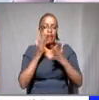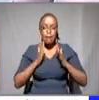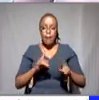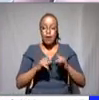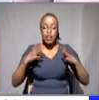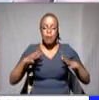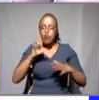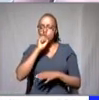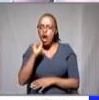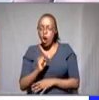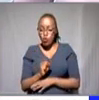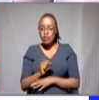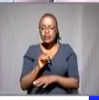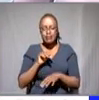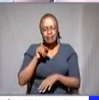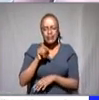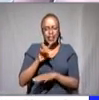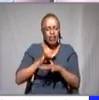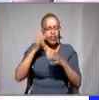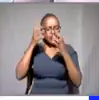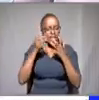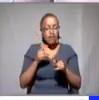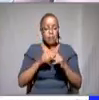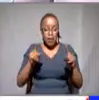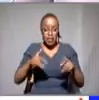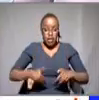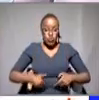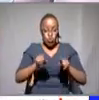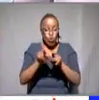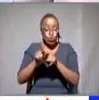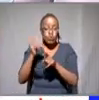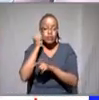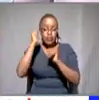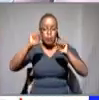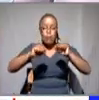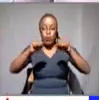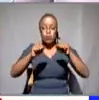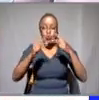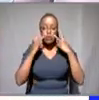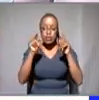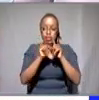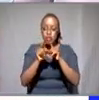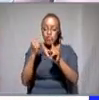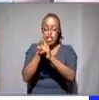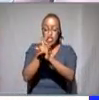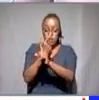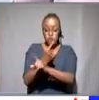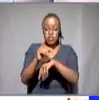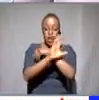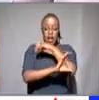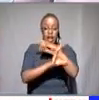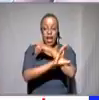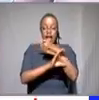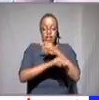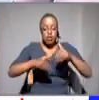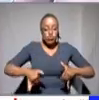mena mĩaka mĩthiangu nĩ maratorio nĩyo, ti kuga andũ anini matingĩgũmĩrwo nĩ homa ĩno. Nĩ tuonete thĩinĩ wa mabũrũri matiganĩte andũ anini makĩnyitwo